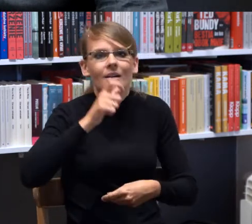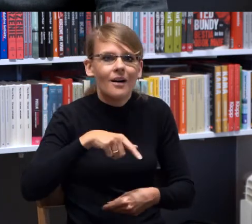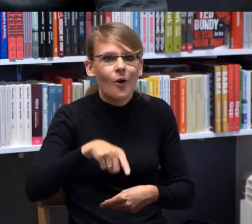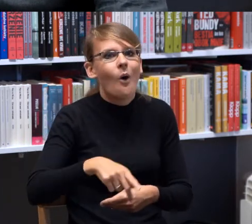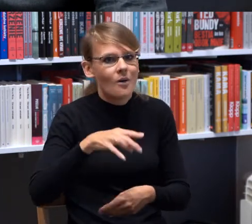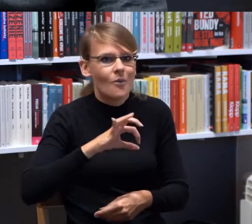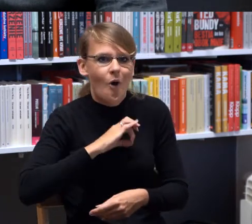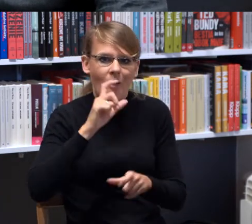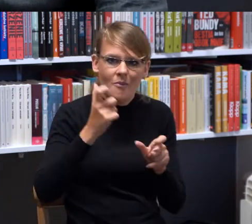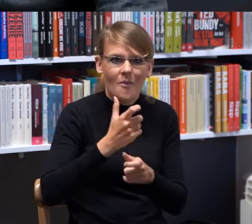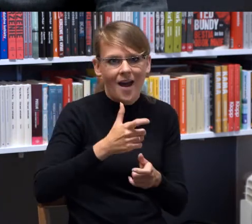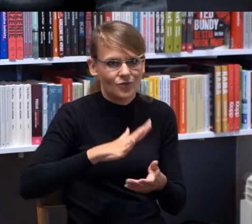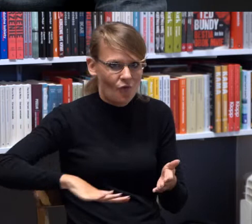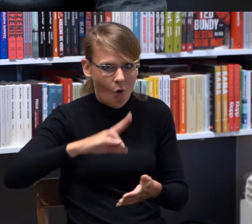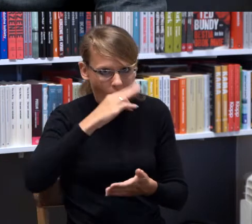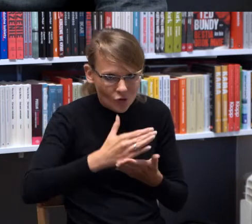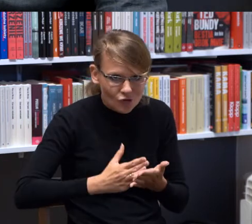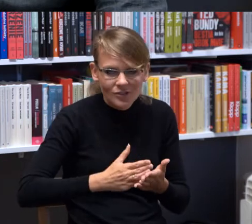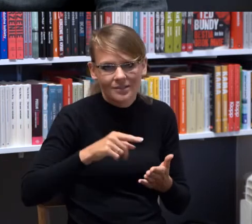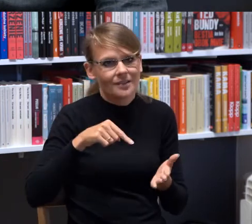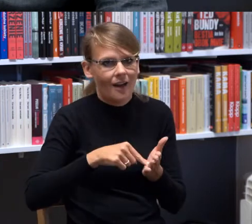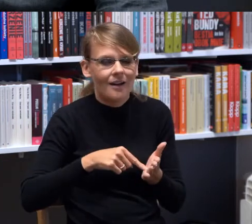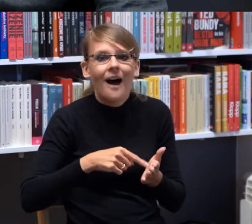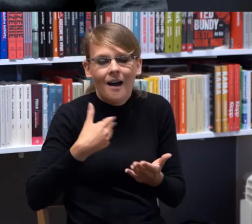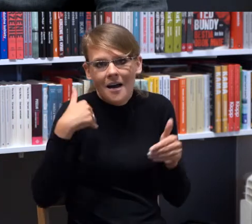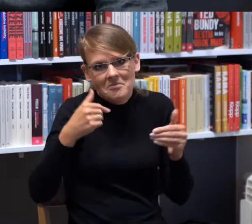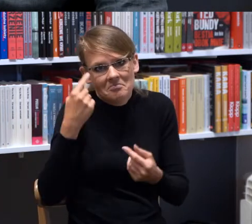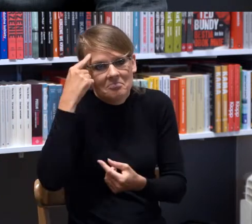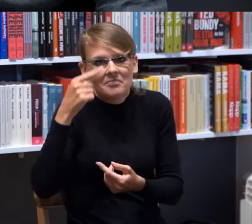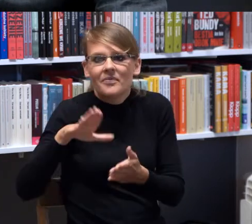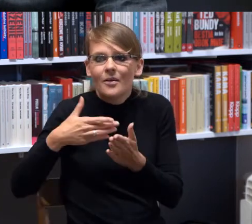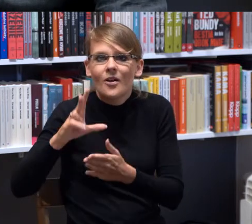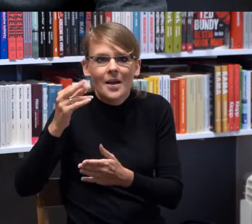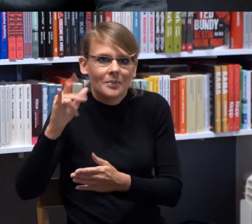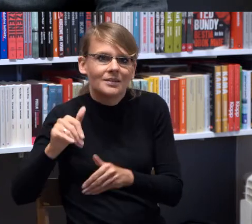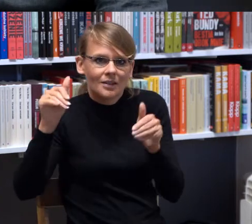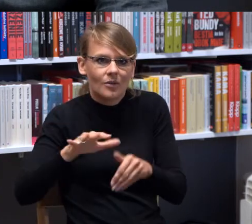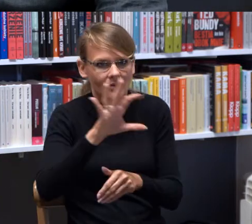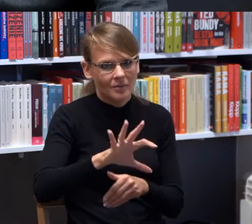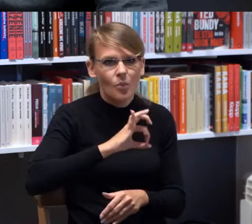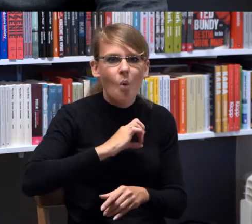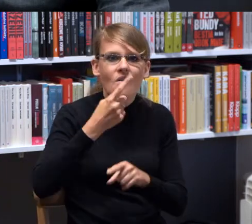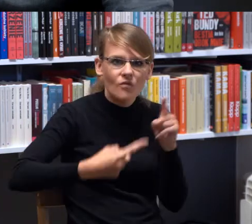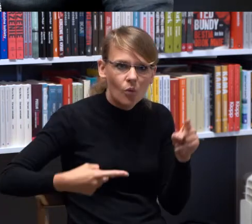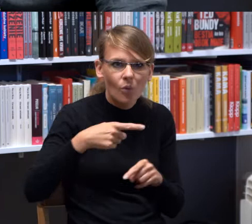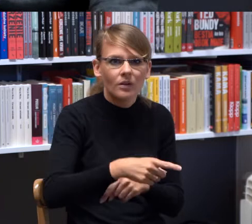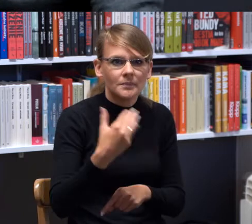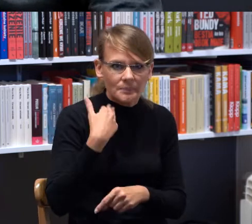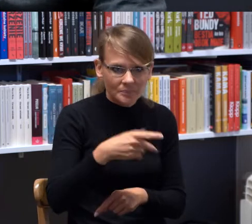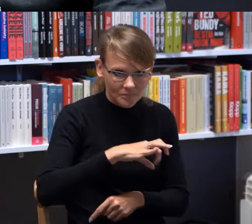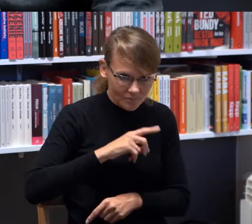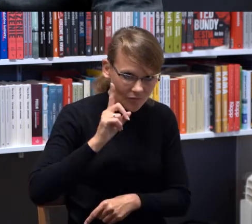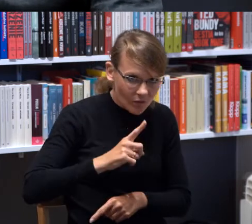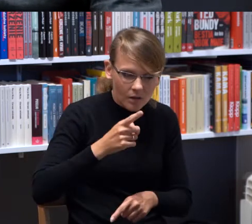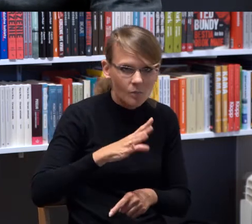i takim reprezentantem tego stylu picia, tak wyobrażam sobie, że mógłby być dla Kępińskiego mój wuj, który założył się z chłopami